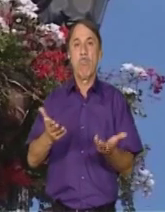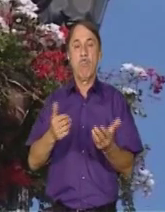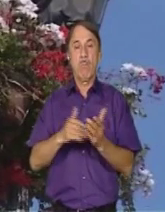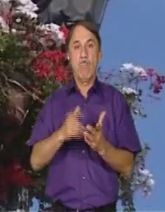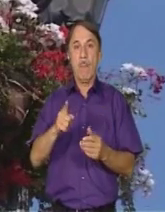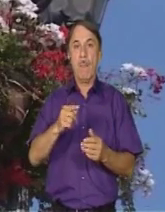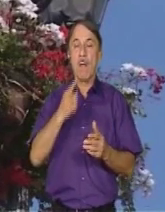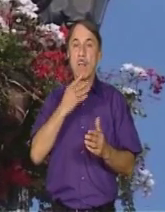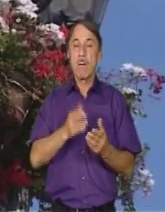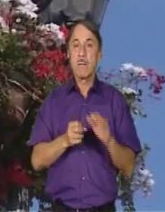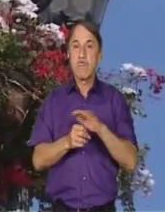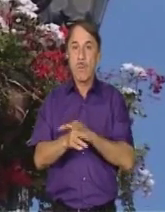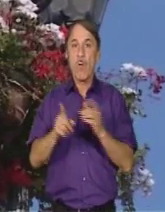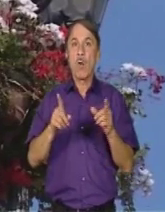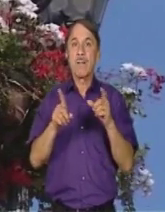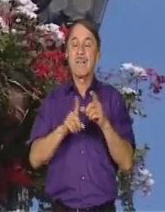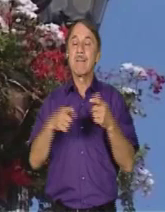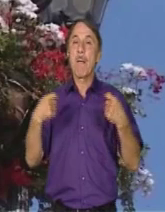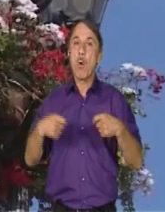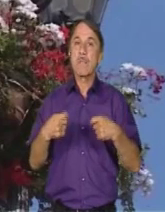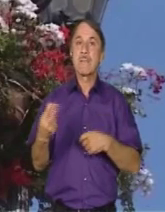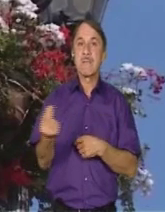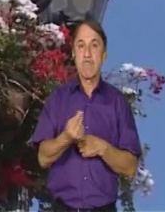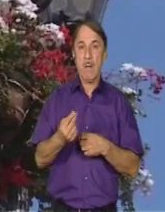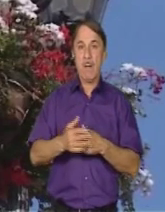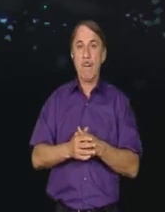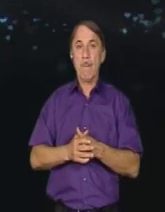zalažu za slobodnu, pravednu i demokratsku Srbiju.